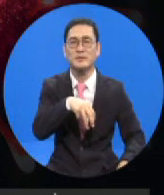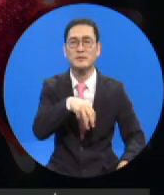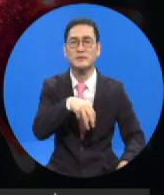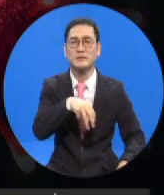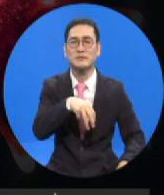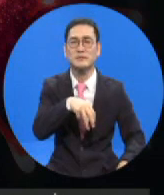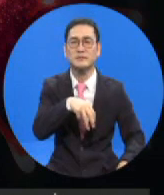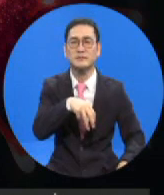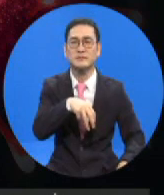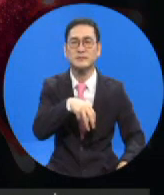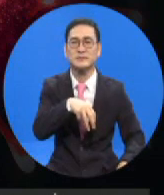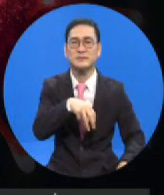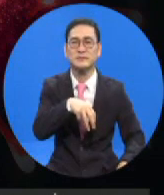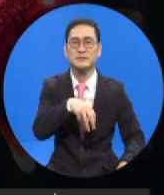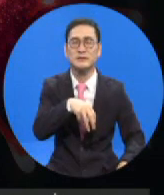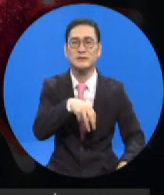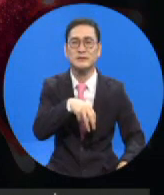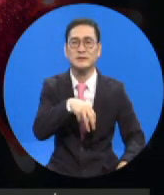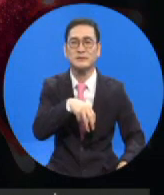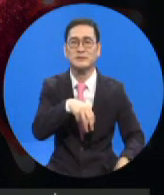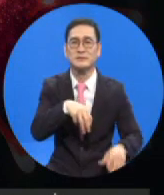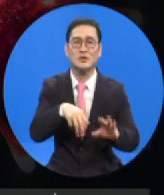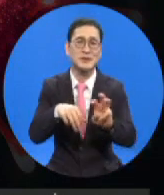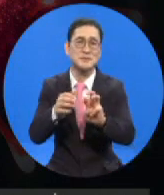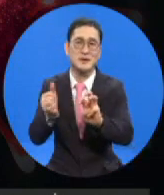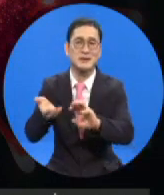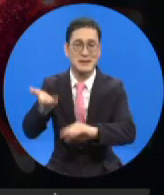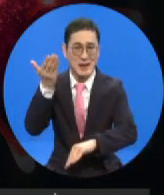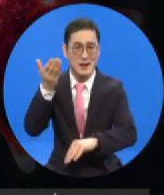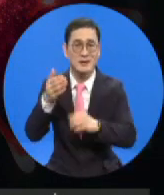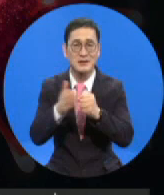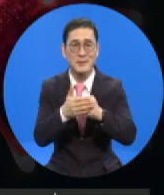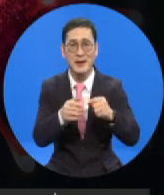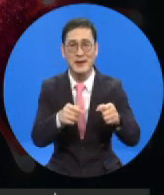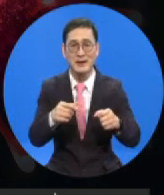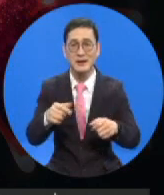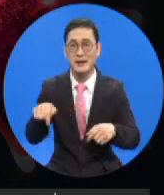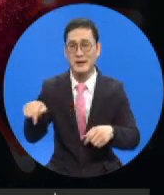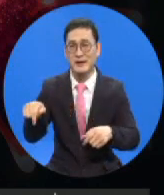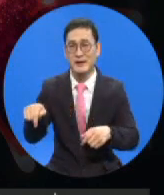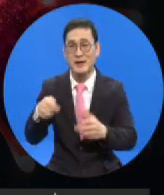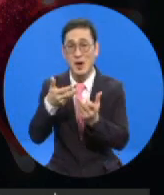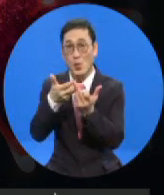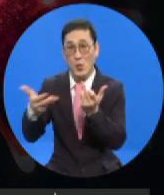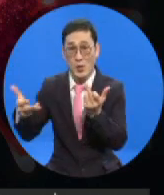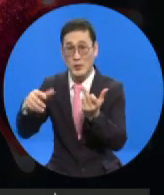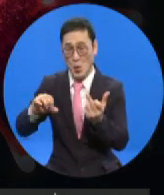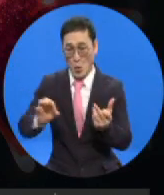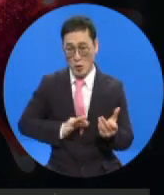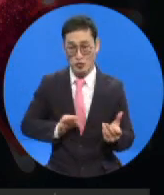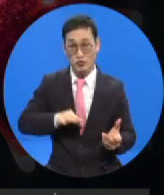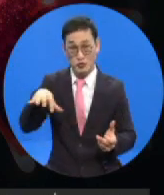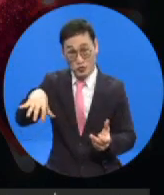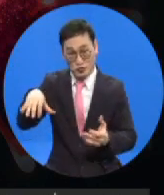나와서 원주시만 일단 1.5단계로 올린 겁니다. 경고 수준을.